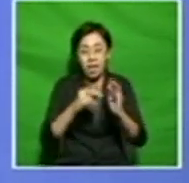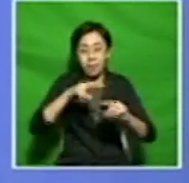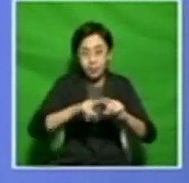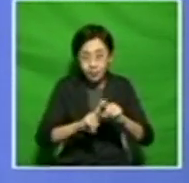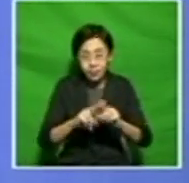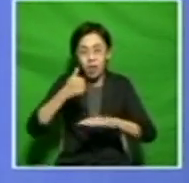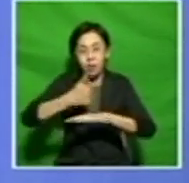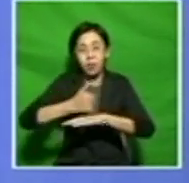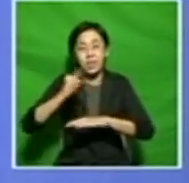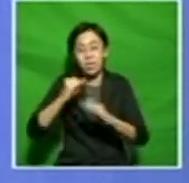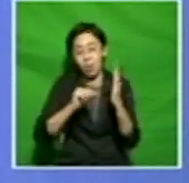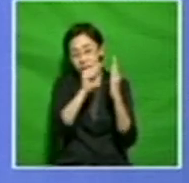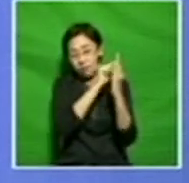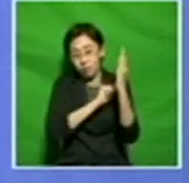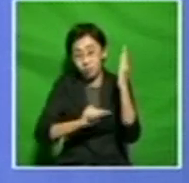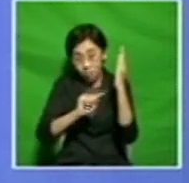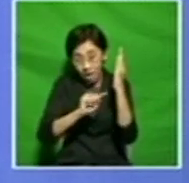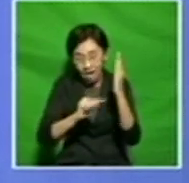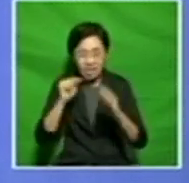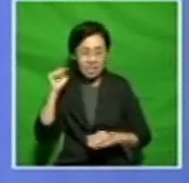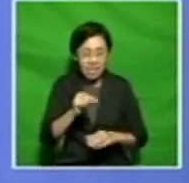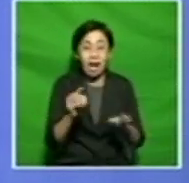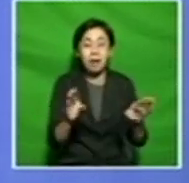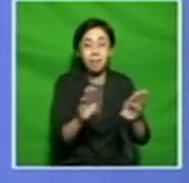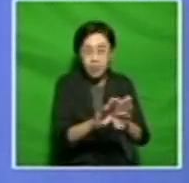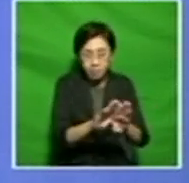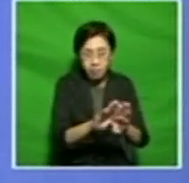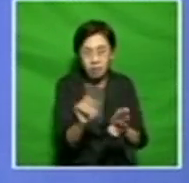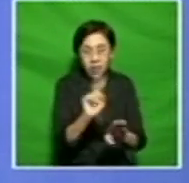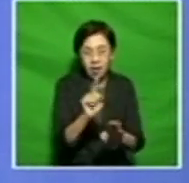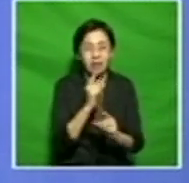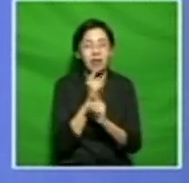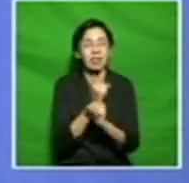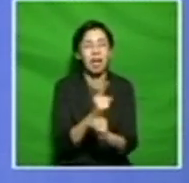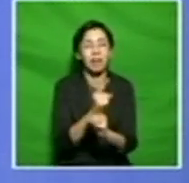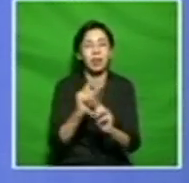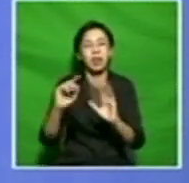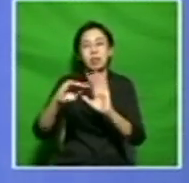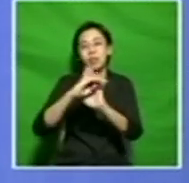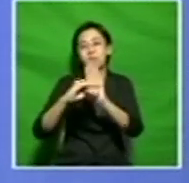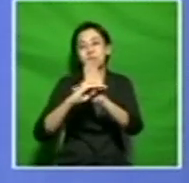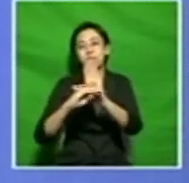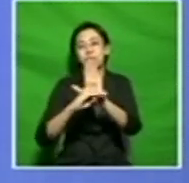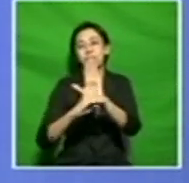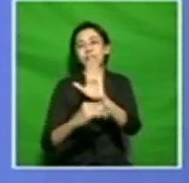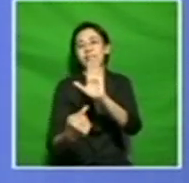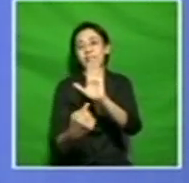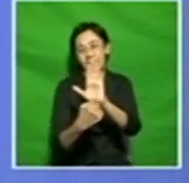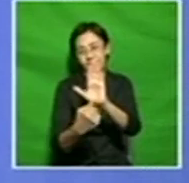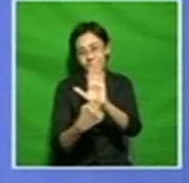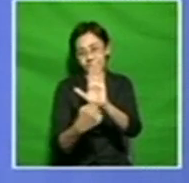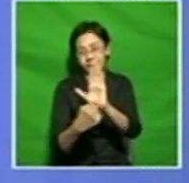การจังหวัดได้สั่งปิดแล้วทั้งหมดนั้นเป็นการสั่งปิดตามข้อกำหนดฉบับ